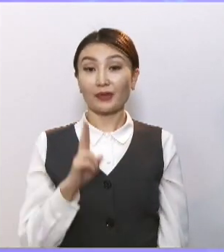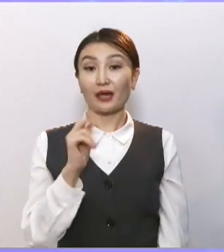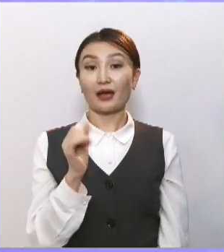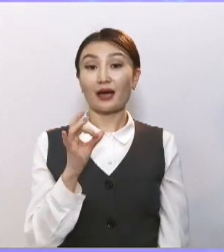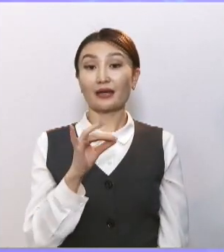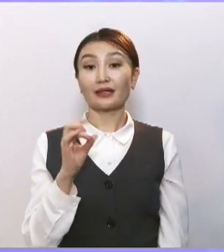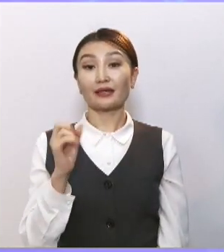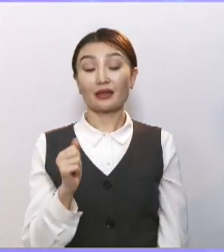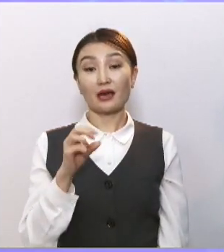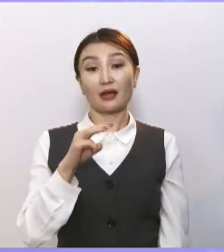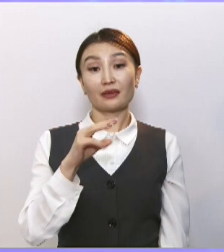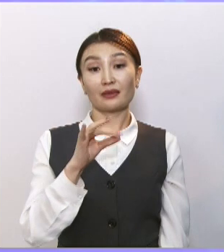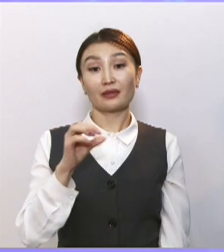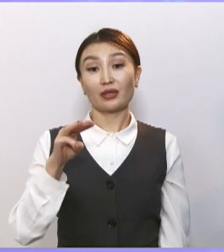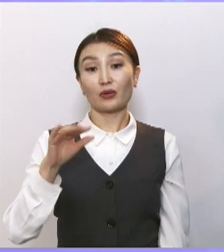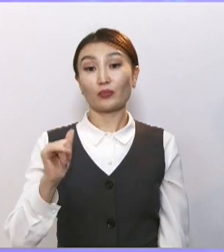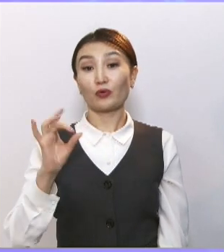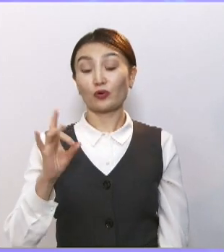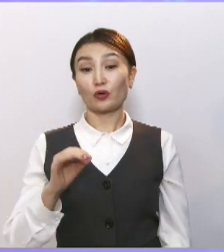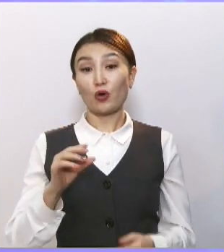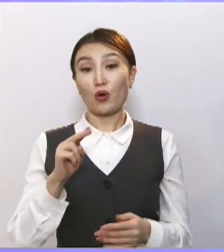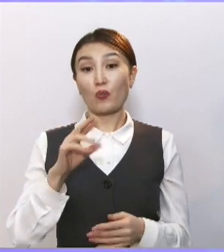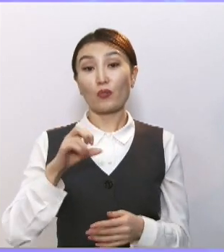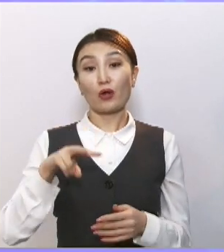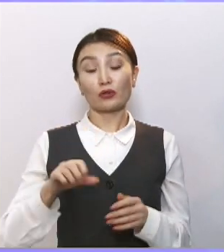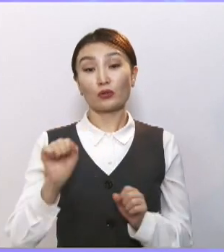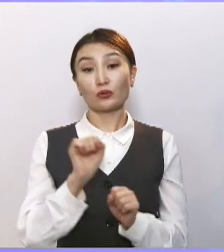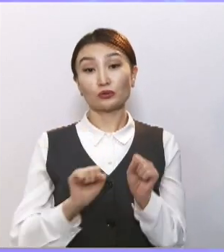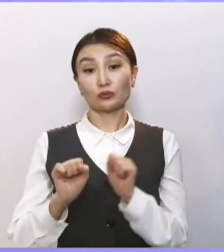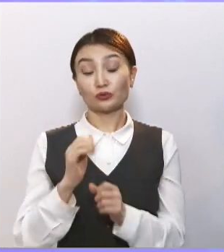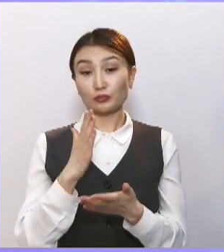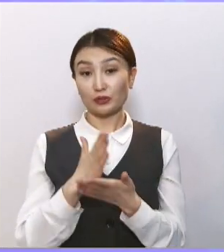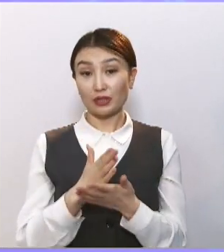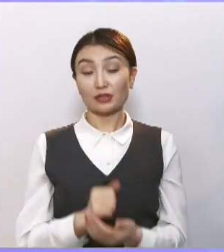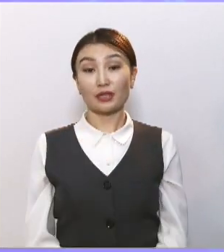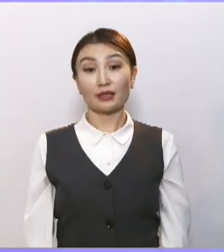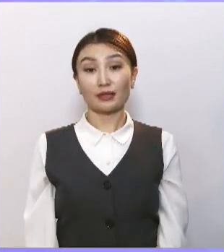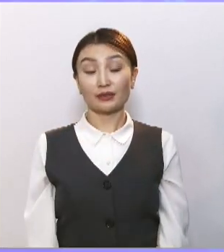Карина менен Тимур полду жууп жатышат.